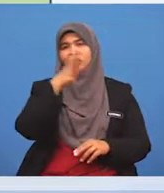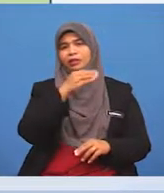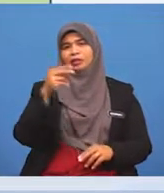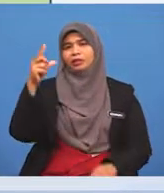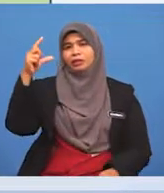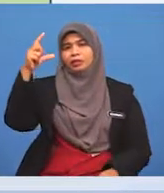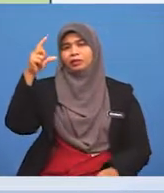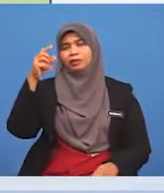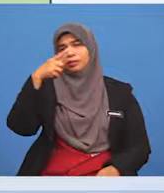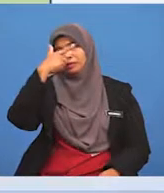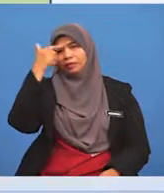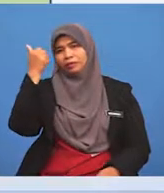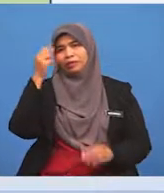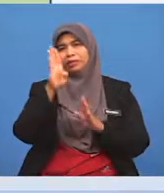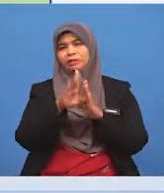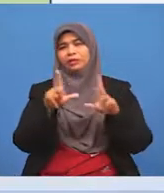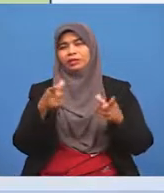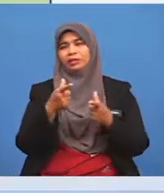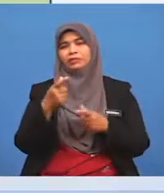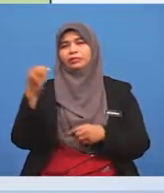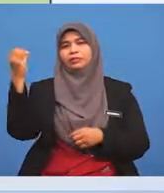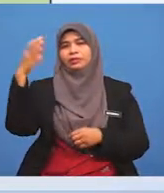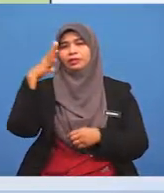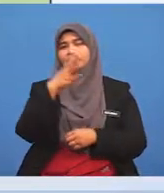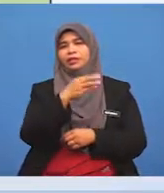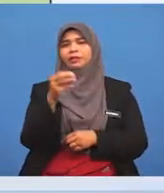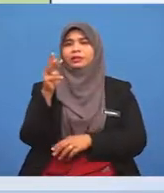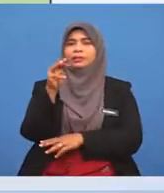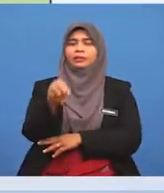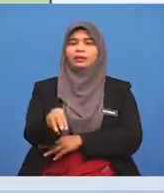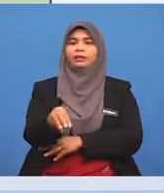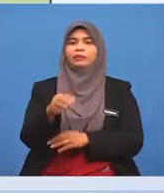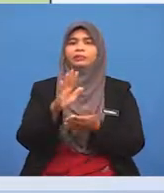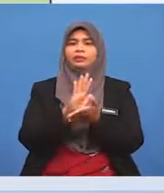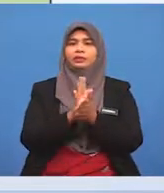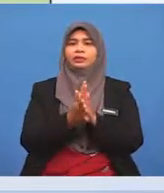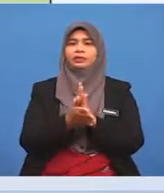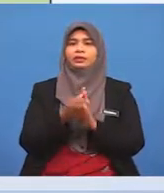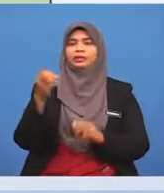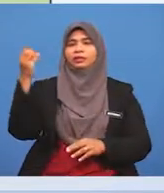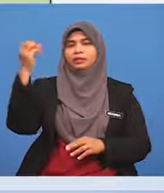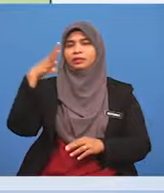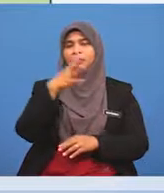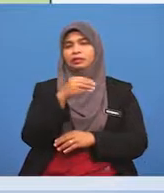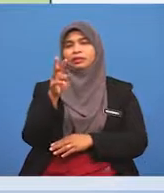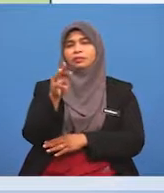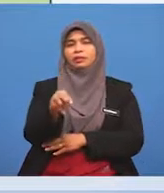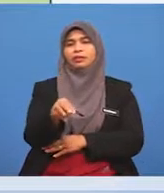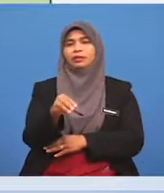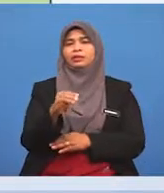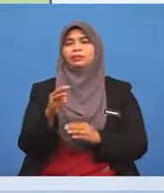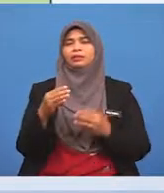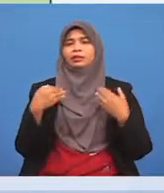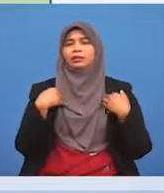Kejadian siang dan malam merupakan tanda yang membuktikan bahawa alam ini